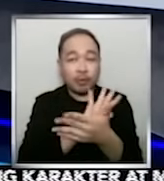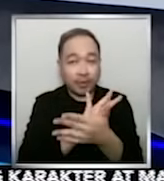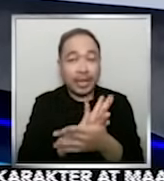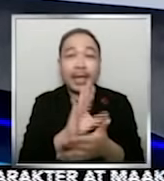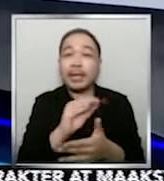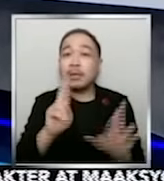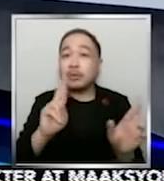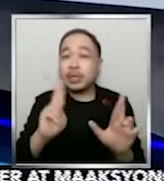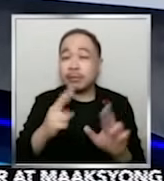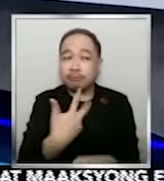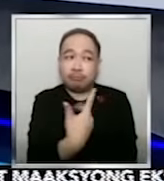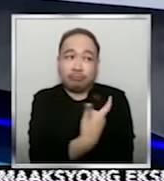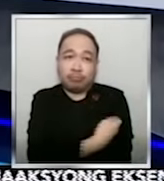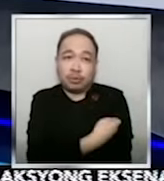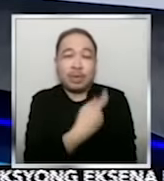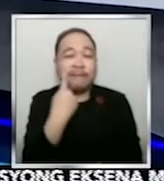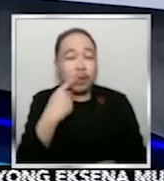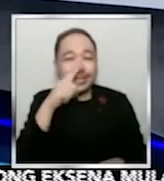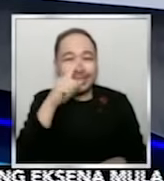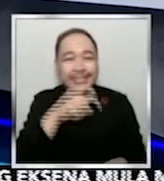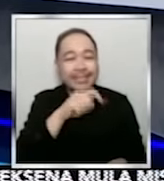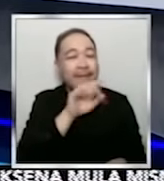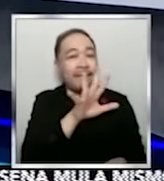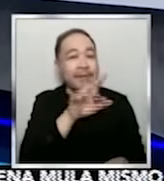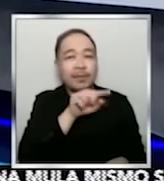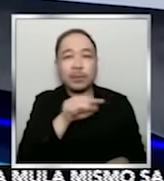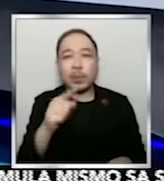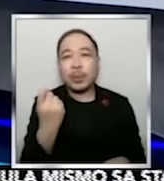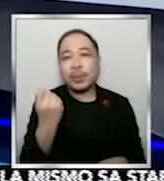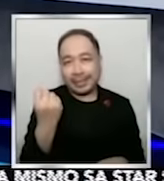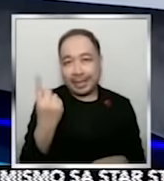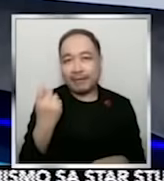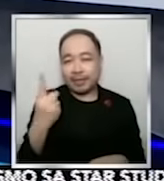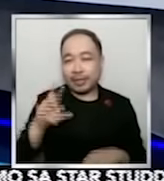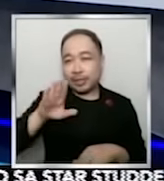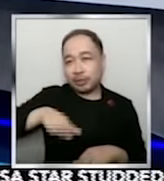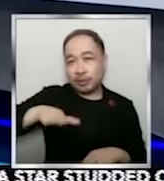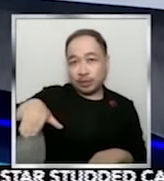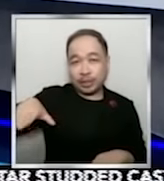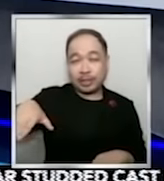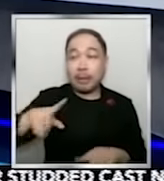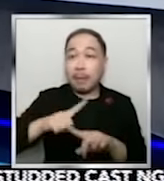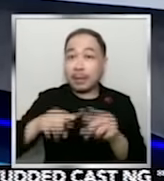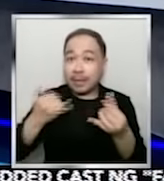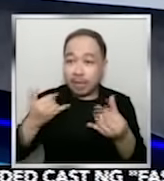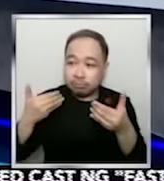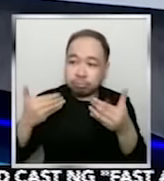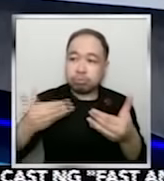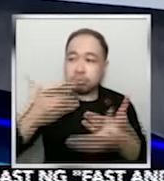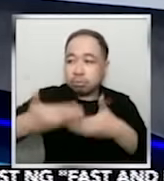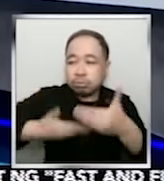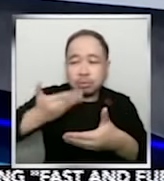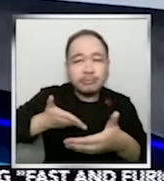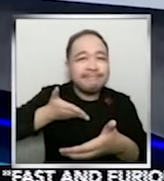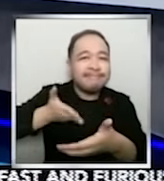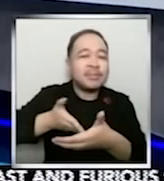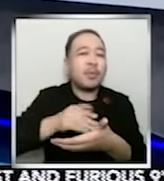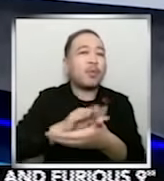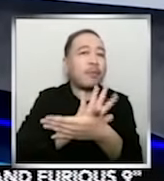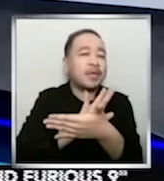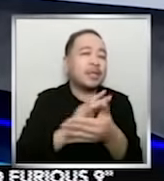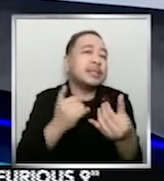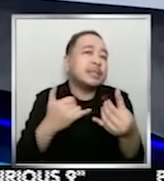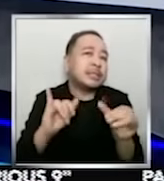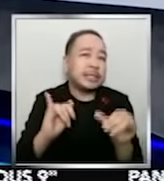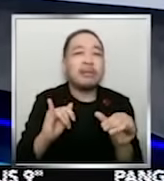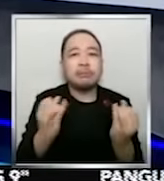5 hanggang 11. Pero sa kabila ng pag-usad ng ating laban kontra COVID, malaking dagok pa rin daw ang mga tumatanggi